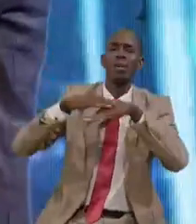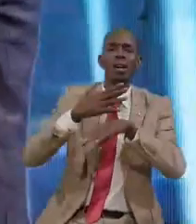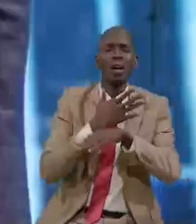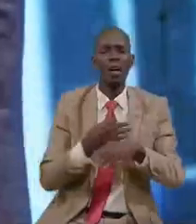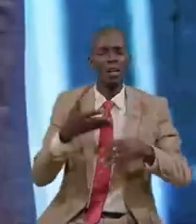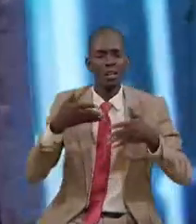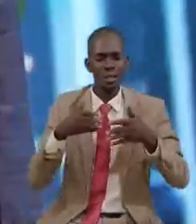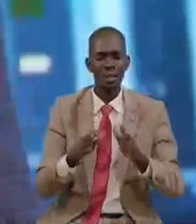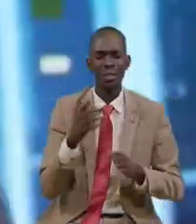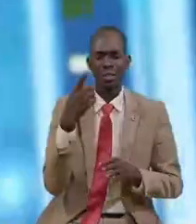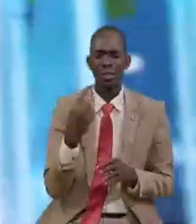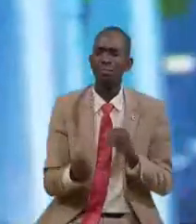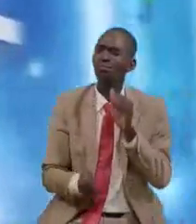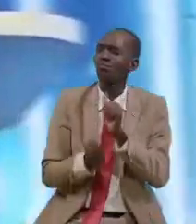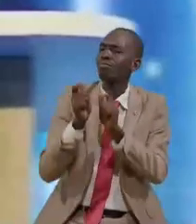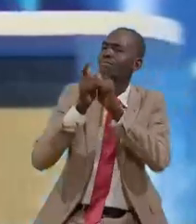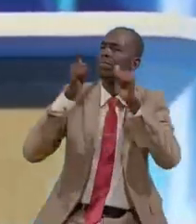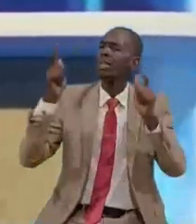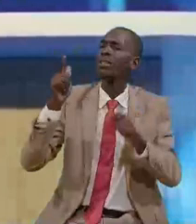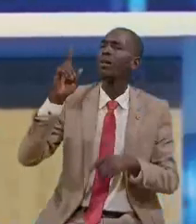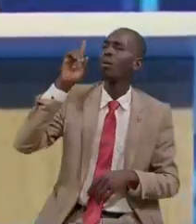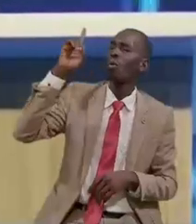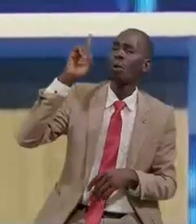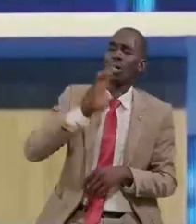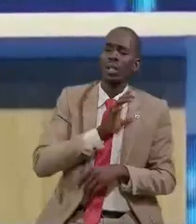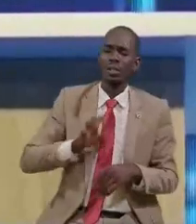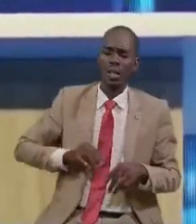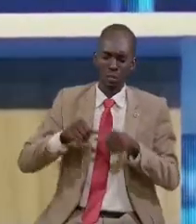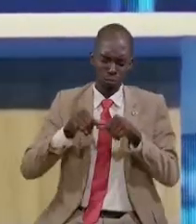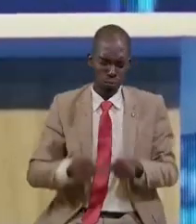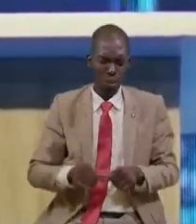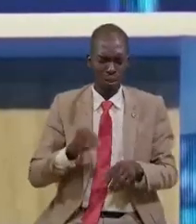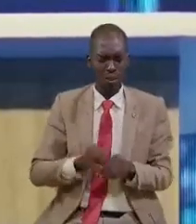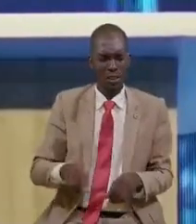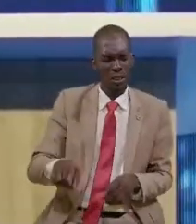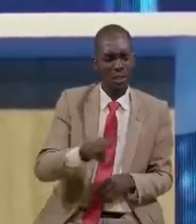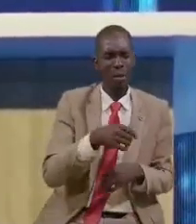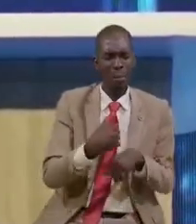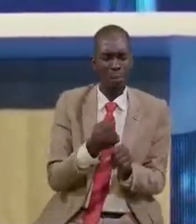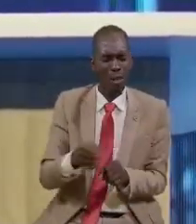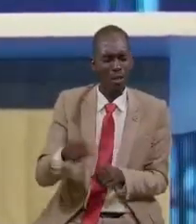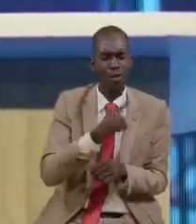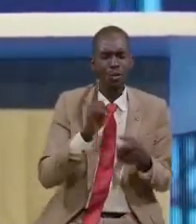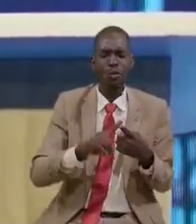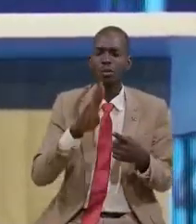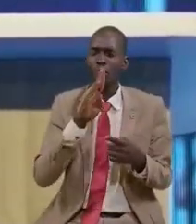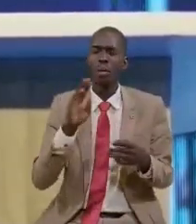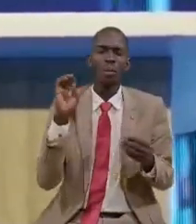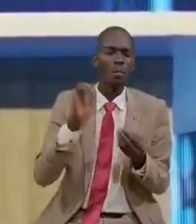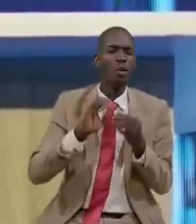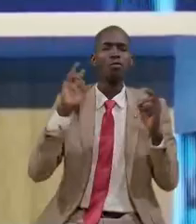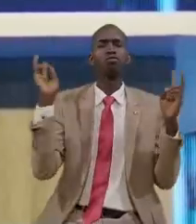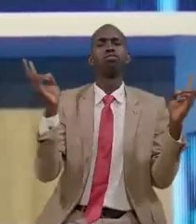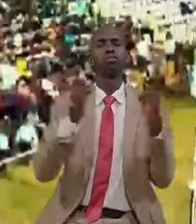demeure, reste en eux maintenant et qu'ils soient rendus victorieux dorénavant jusqu'à la